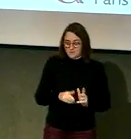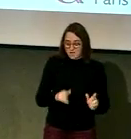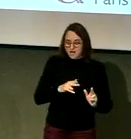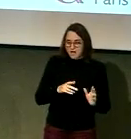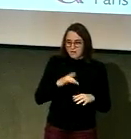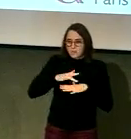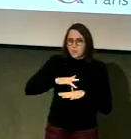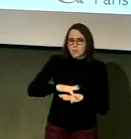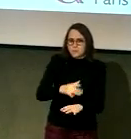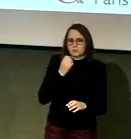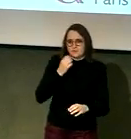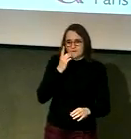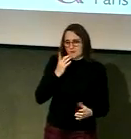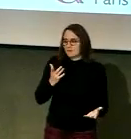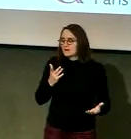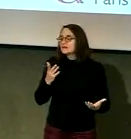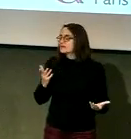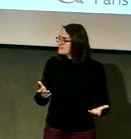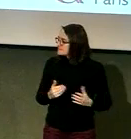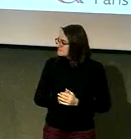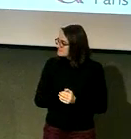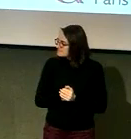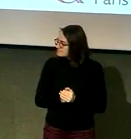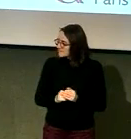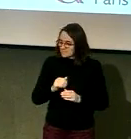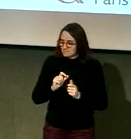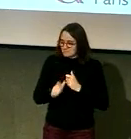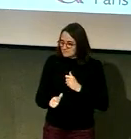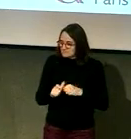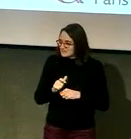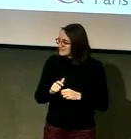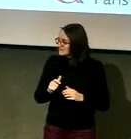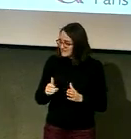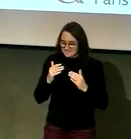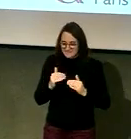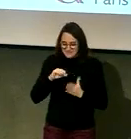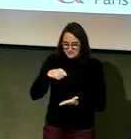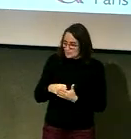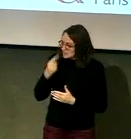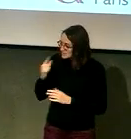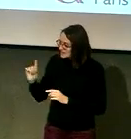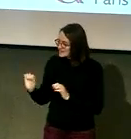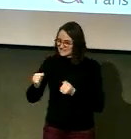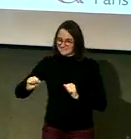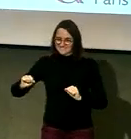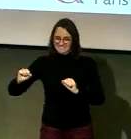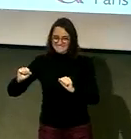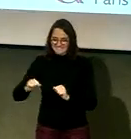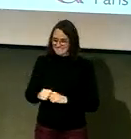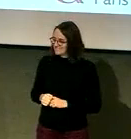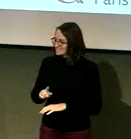importantes. Et après, bon, je vais juste finir pour les traits de personnalité, parce que je vois que Laurence commence à être rouge.